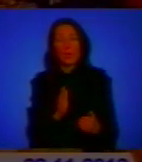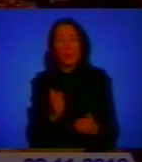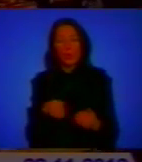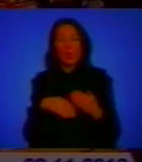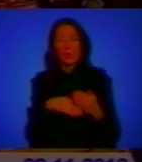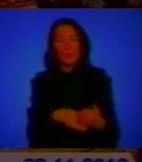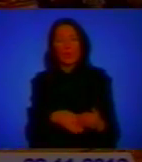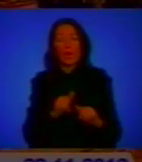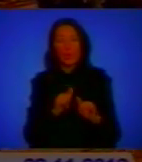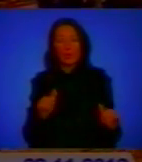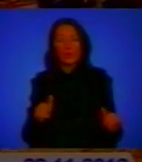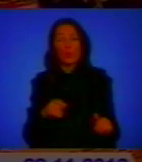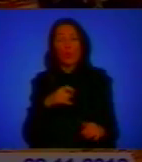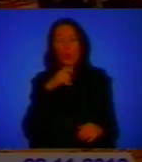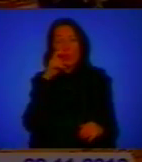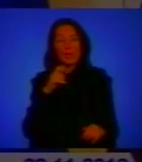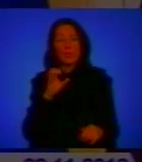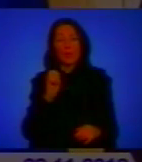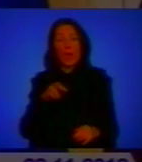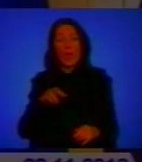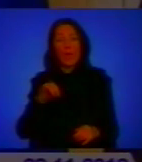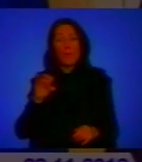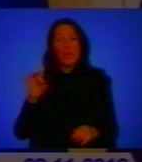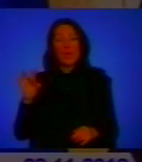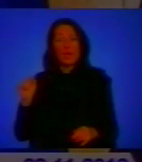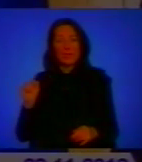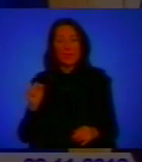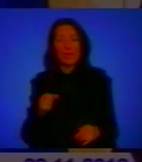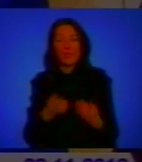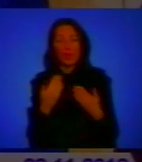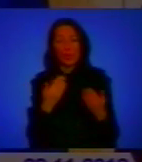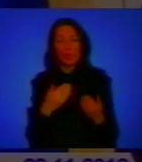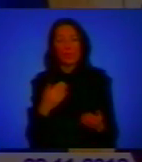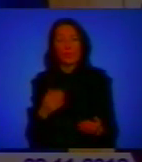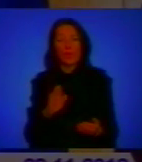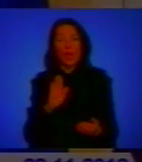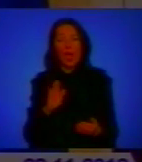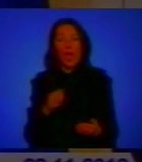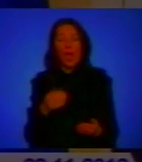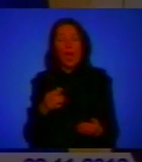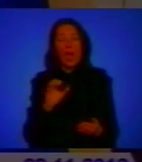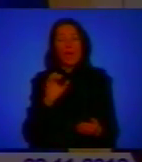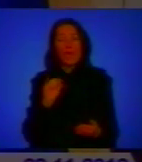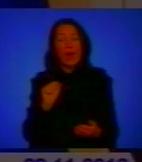нормативно-правової бази українсько-еміратських відносин. В Арабських Еміратах вважають Україну одним з